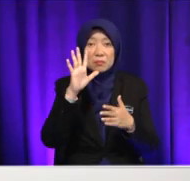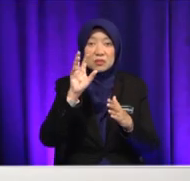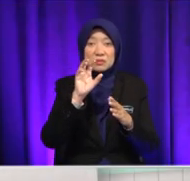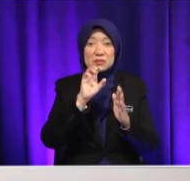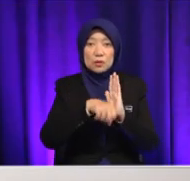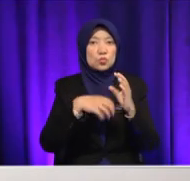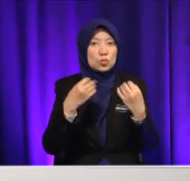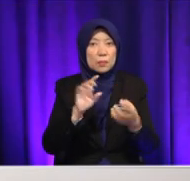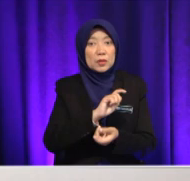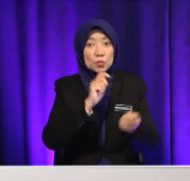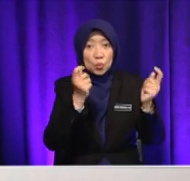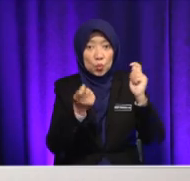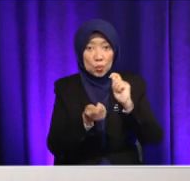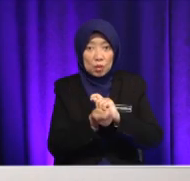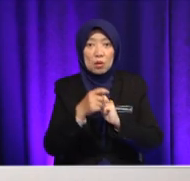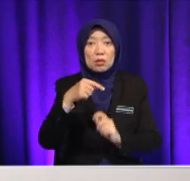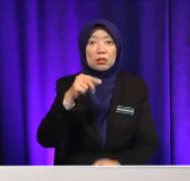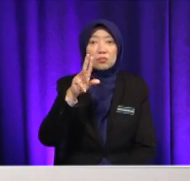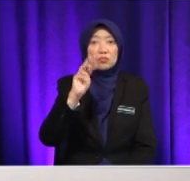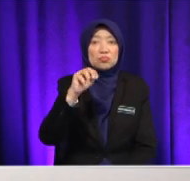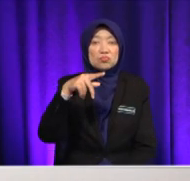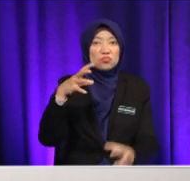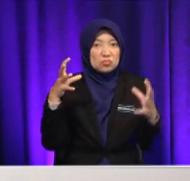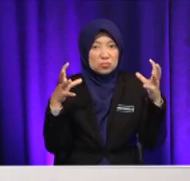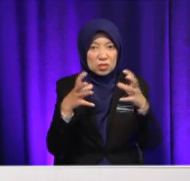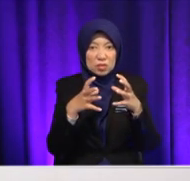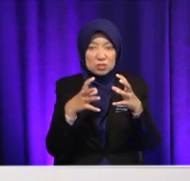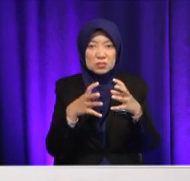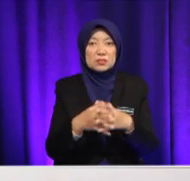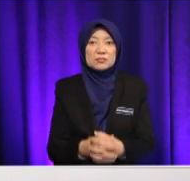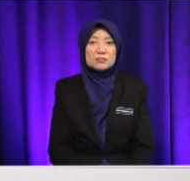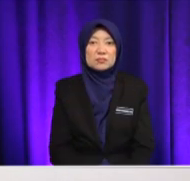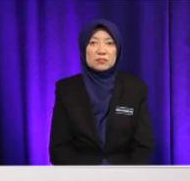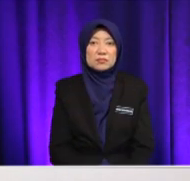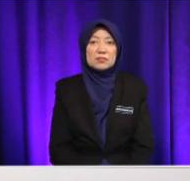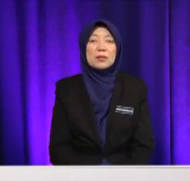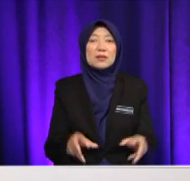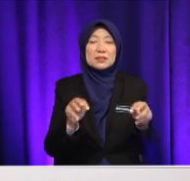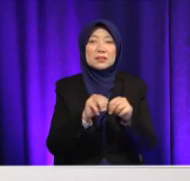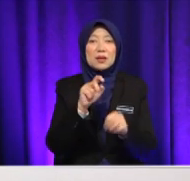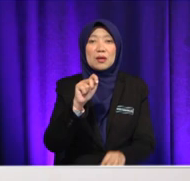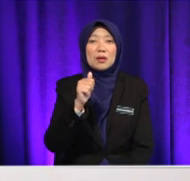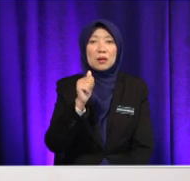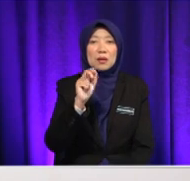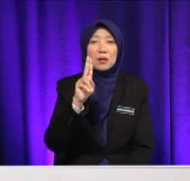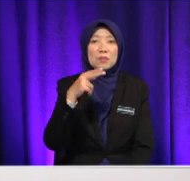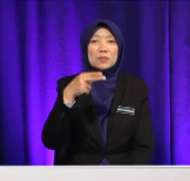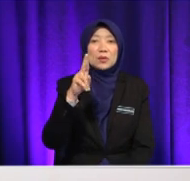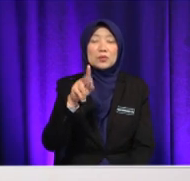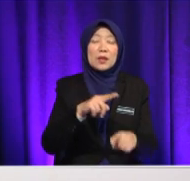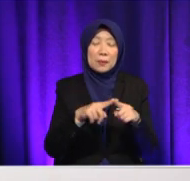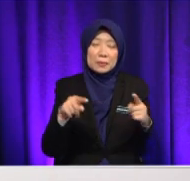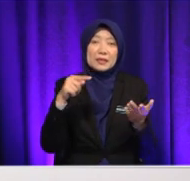Ego. Betul. Saya tunjukkan kat kamera. Okey. Nampak macam tahu pula. Tapi yang ini adalah